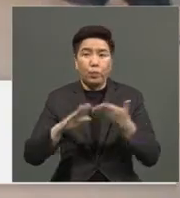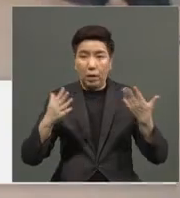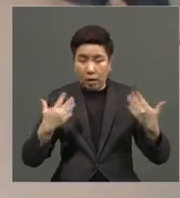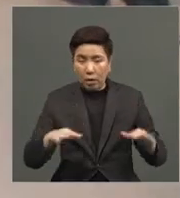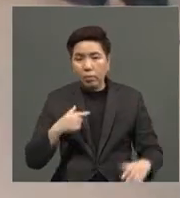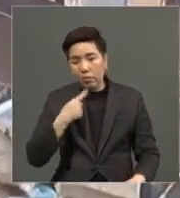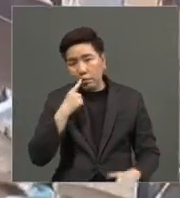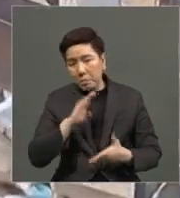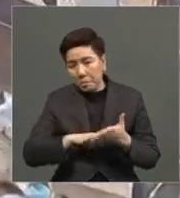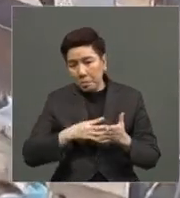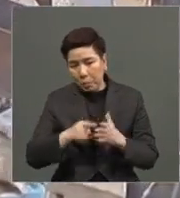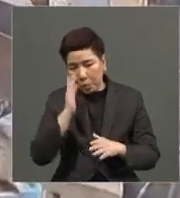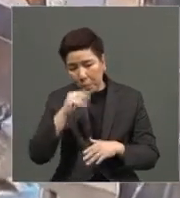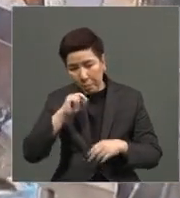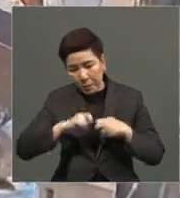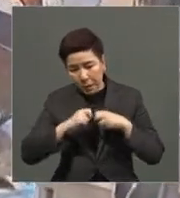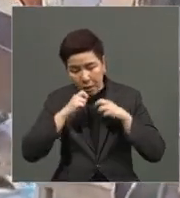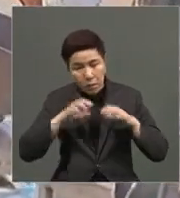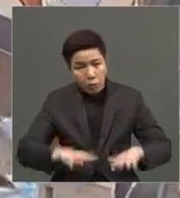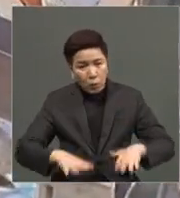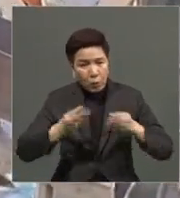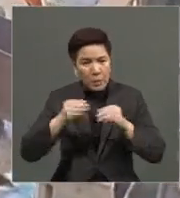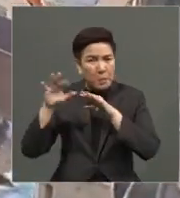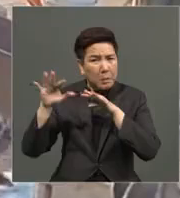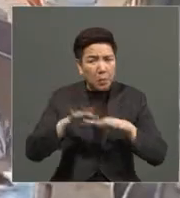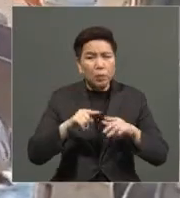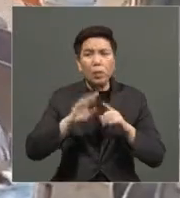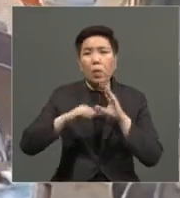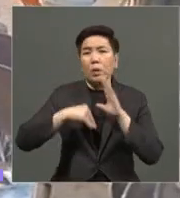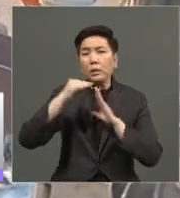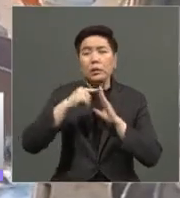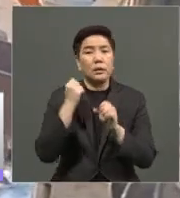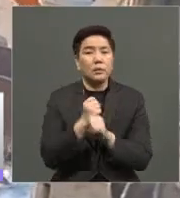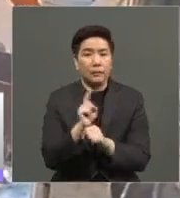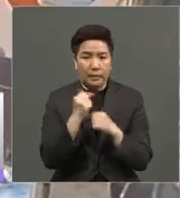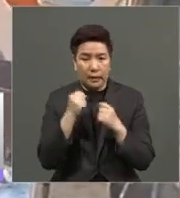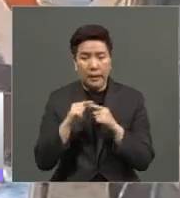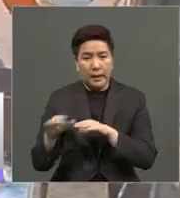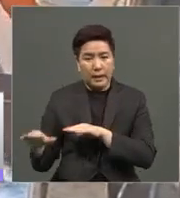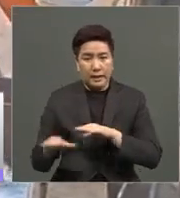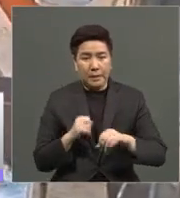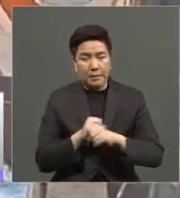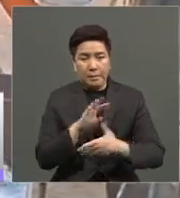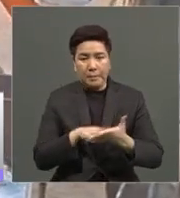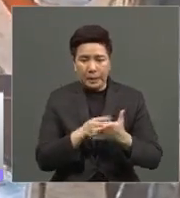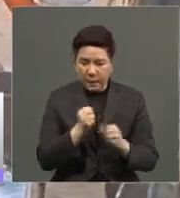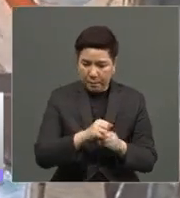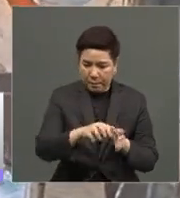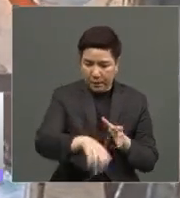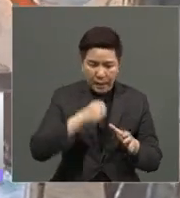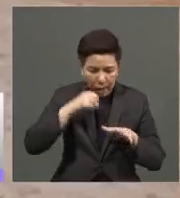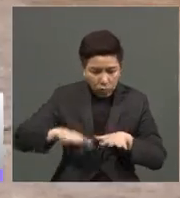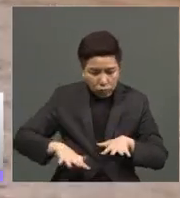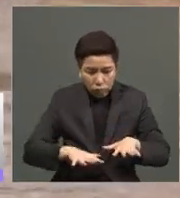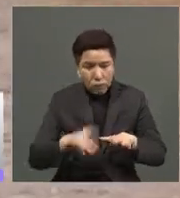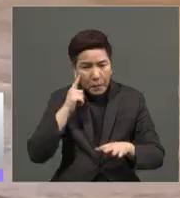เกี่ยวข้องครับเพื่อวางแผนแก้ไขปัญหาน้ำท่วมและดินโคลนถล่มพื้นที่ภาคเหนือโดยจัดเตรียมทำแผนขุดลอกและปรับปรุงแม่น้ำ